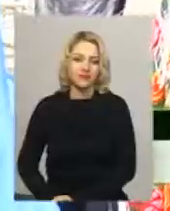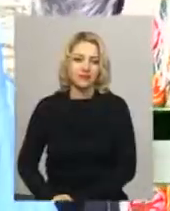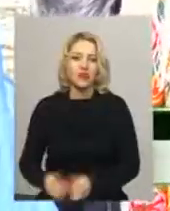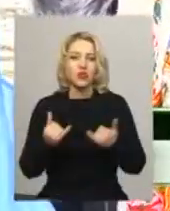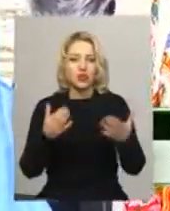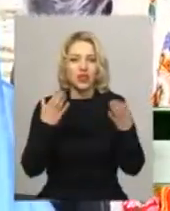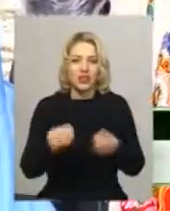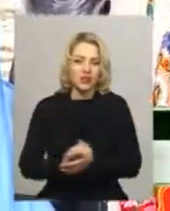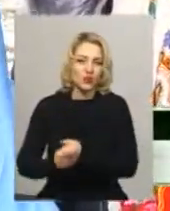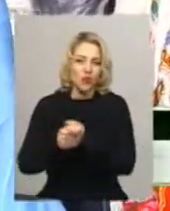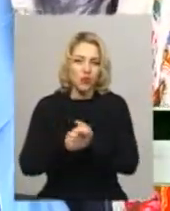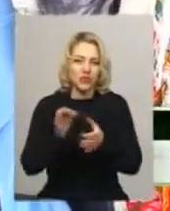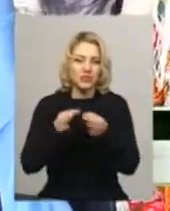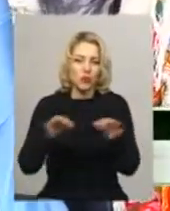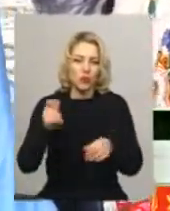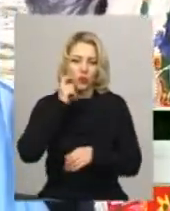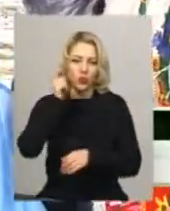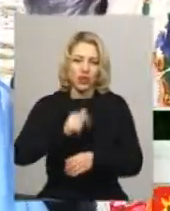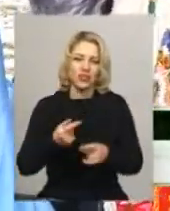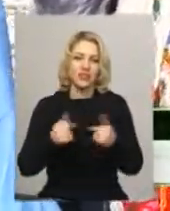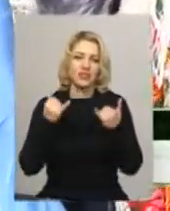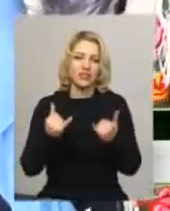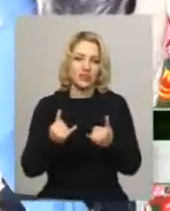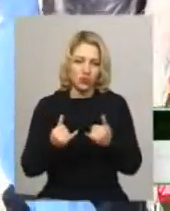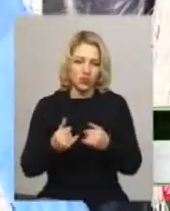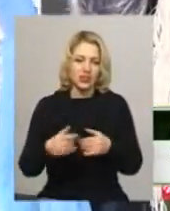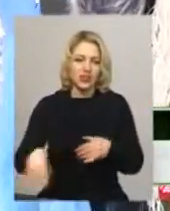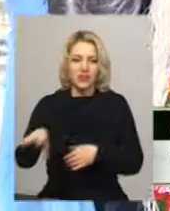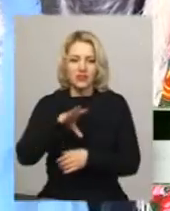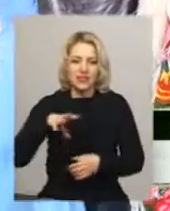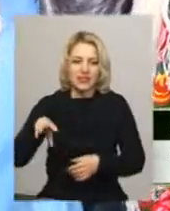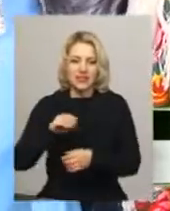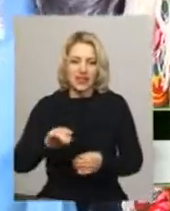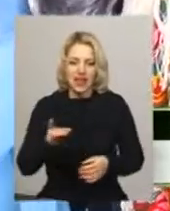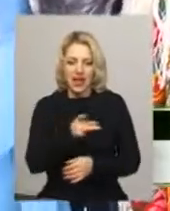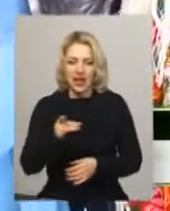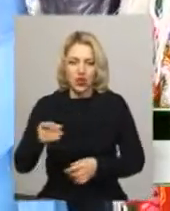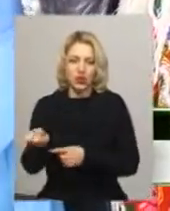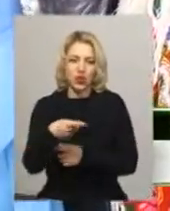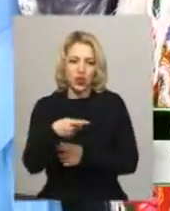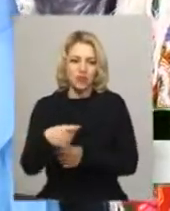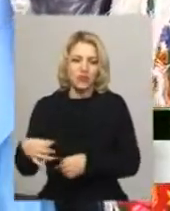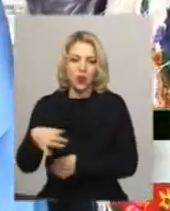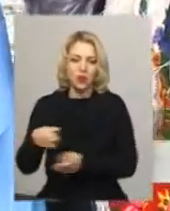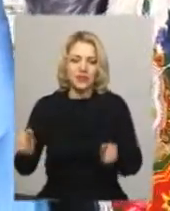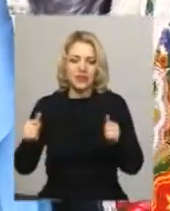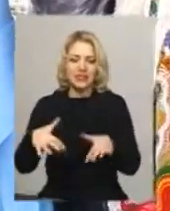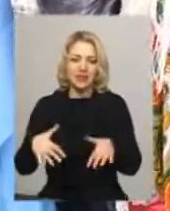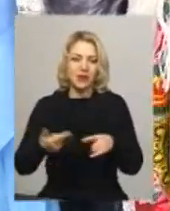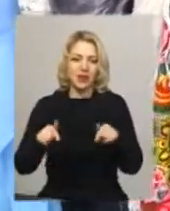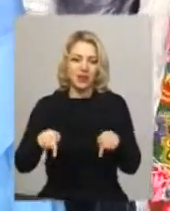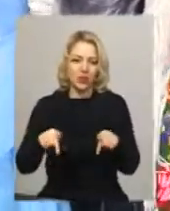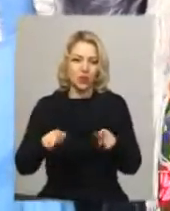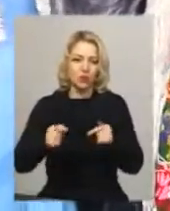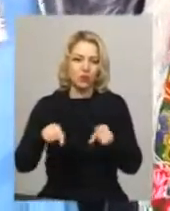Сьогодні День Соборності та Свободи України, і сьогодні усі райони Тернопільської області зібралися тут,